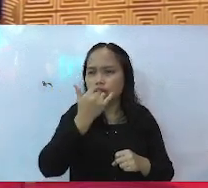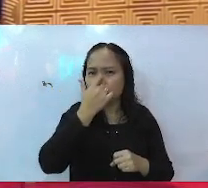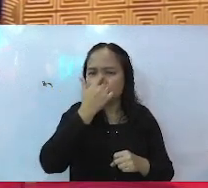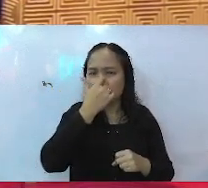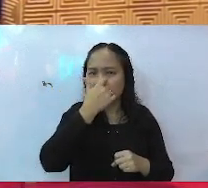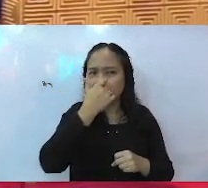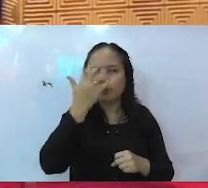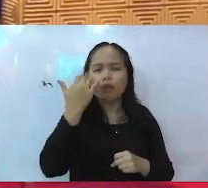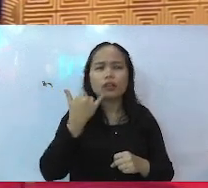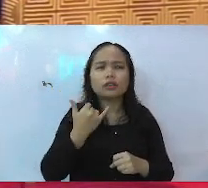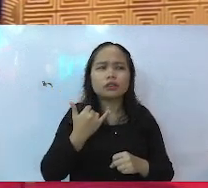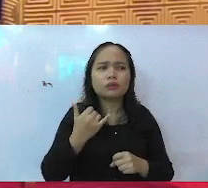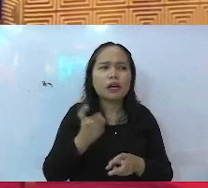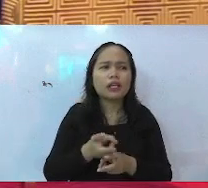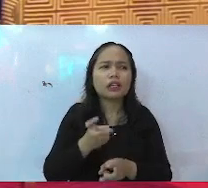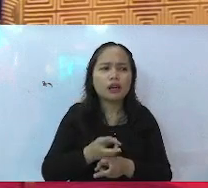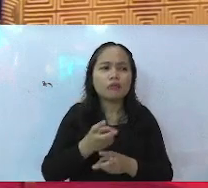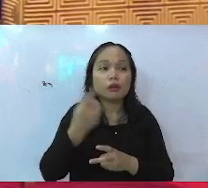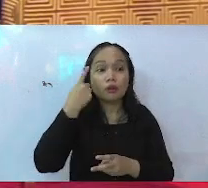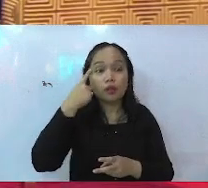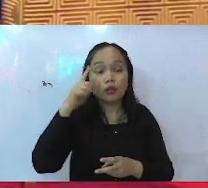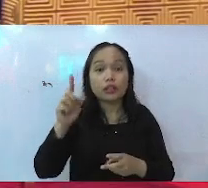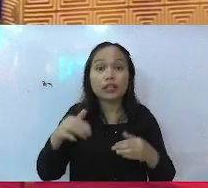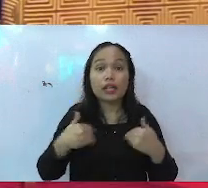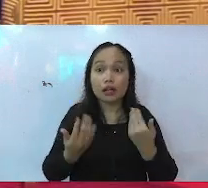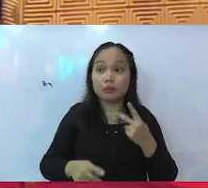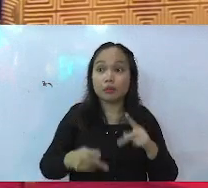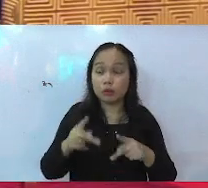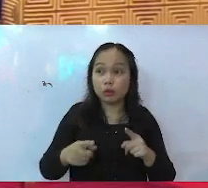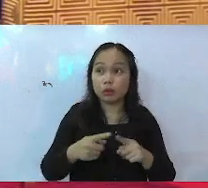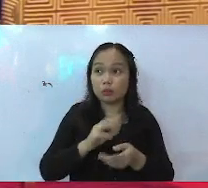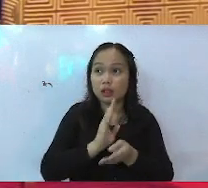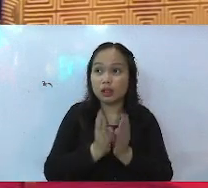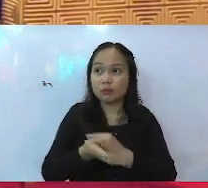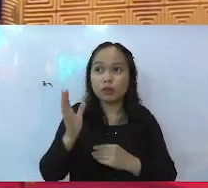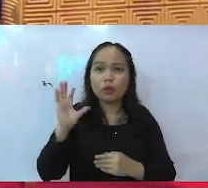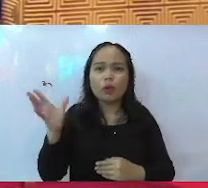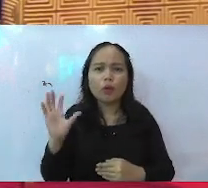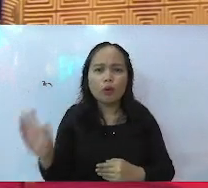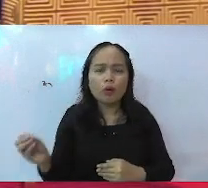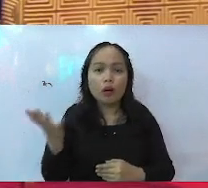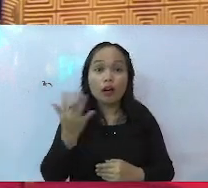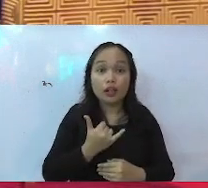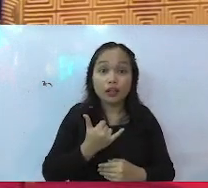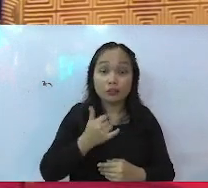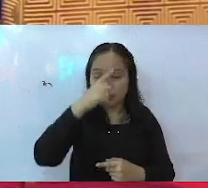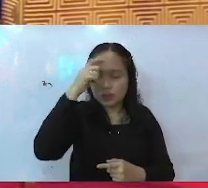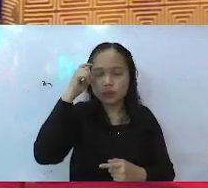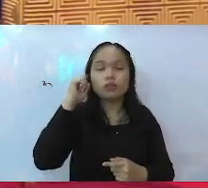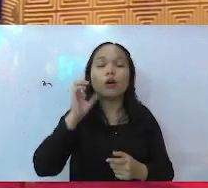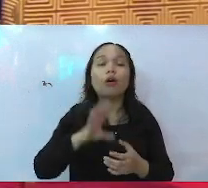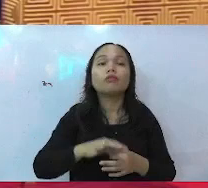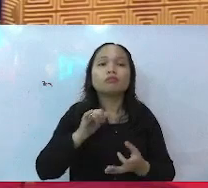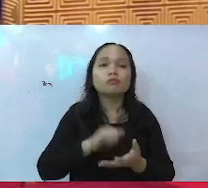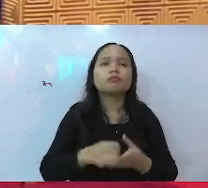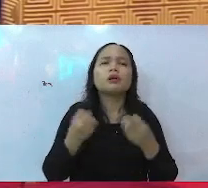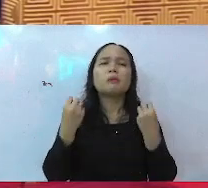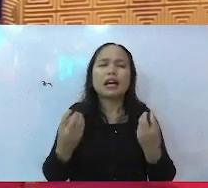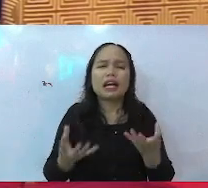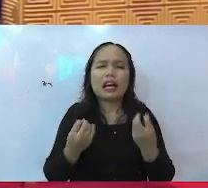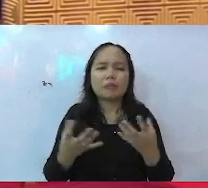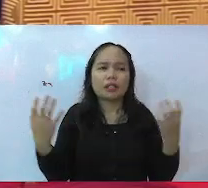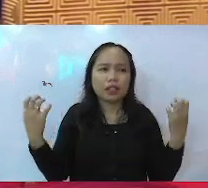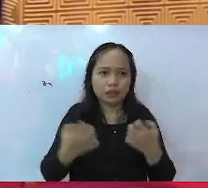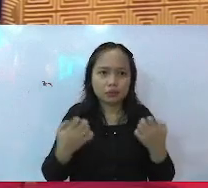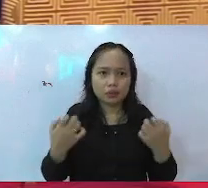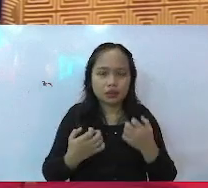hindi mahirap para sa yang people to stand up and stand out Sabi ko nga sir maki because of that unnumbered f Kaya